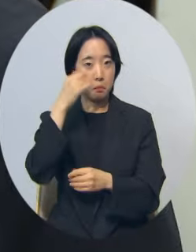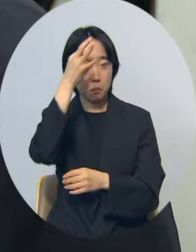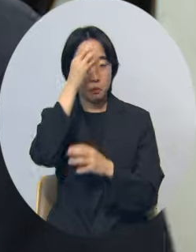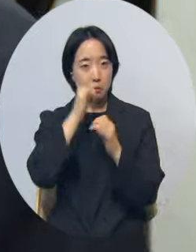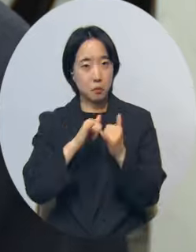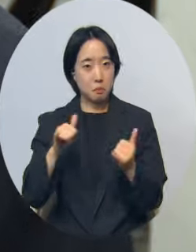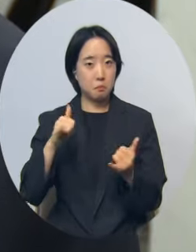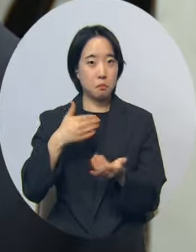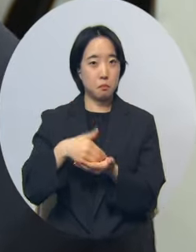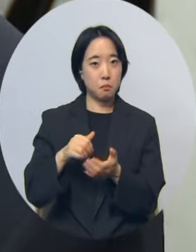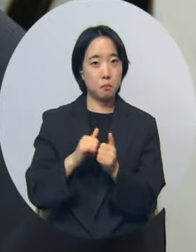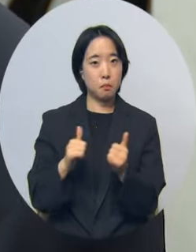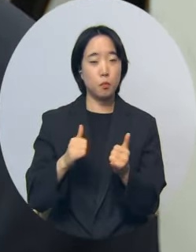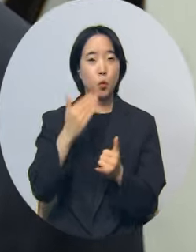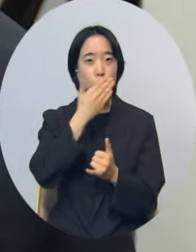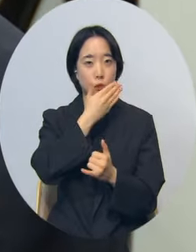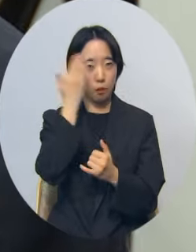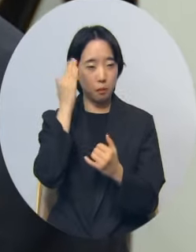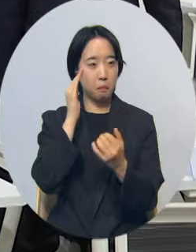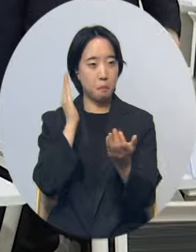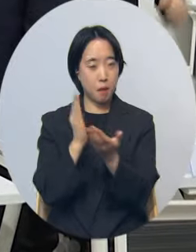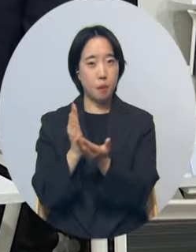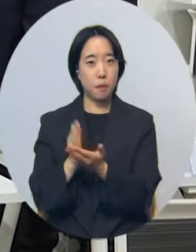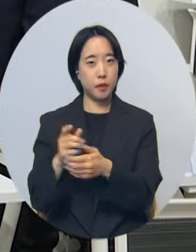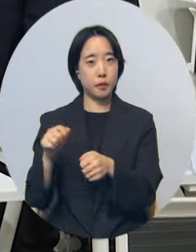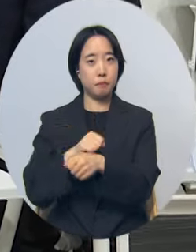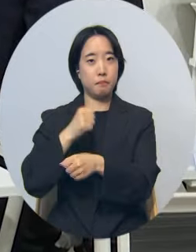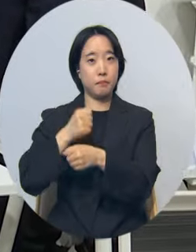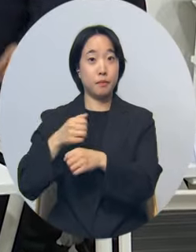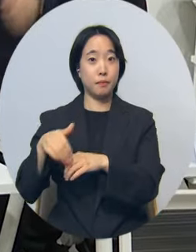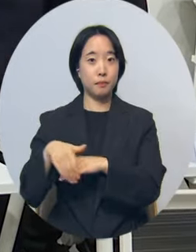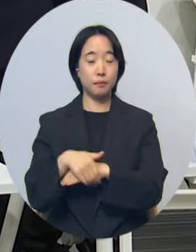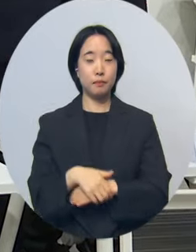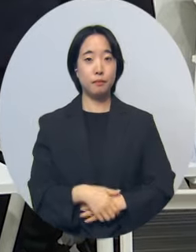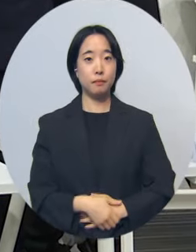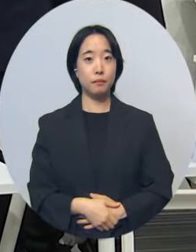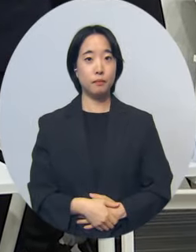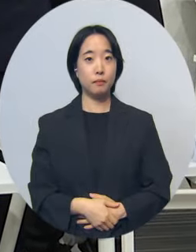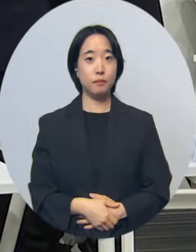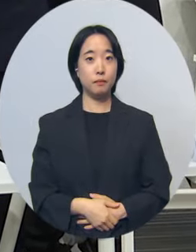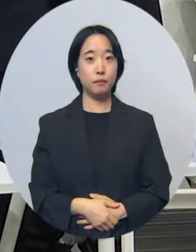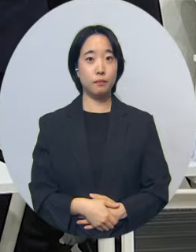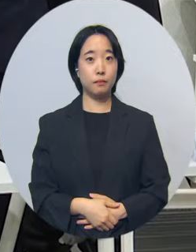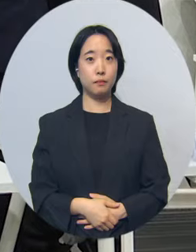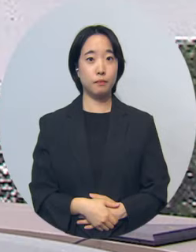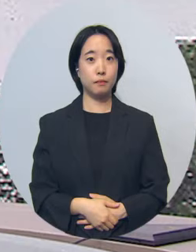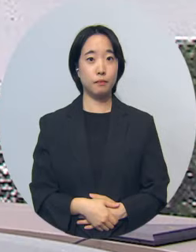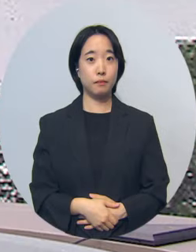청년 등으로 특화해 공급할 예정입니다. KTV 이리나입니다.